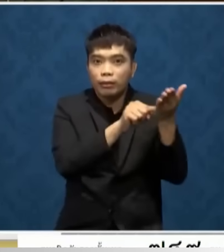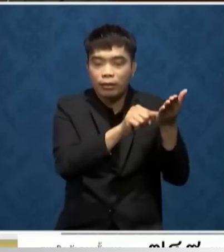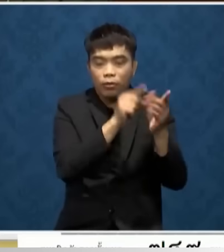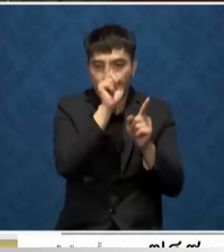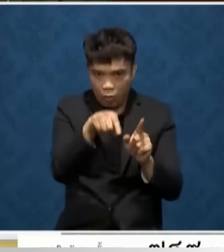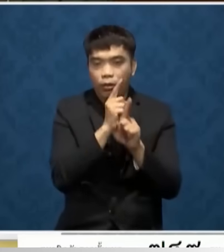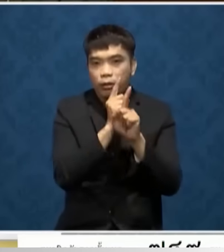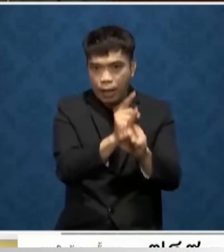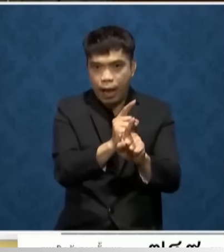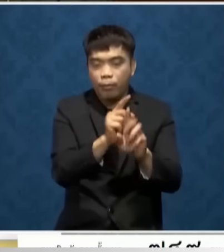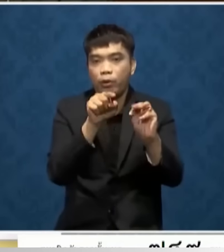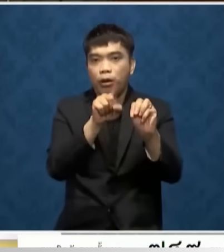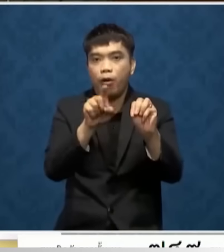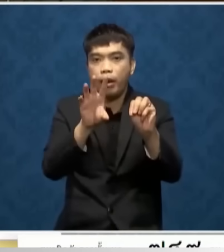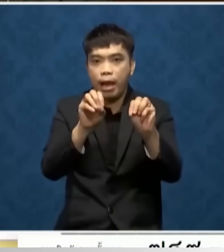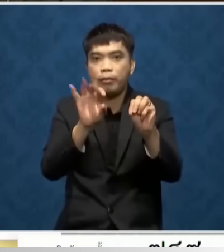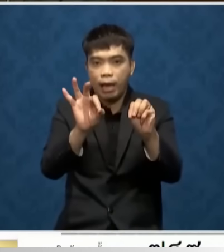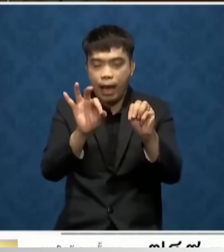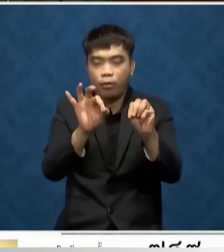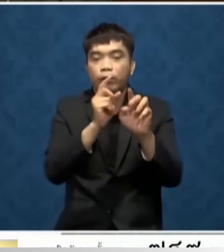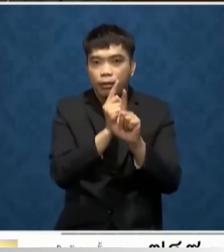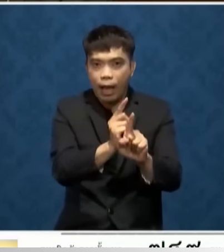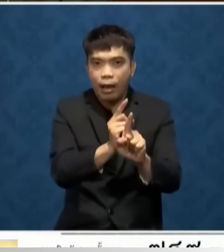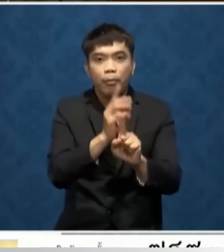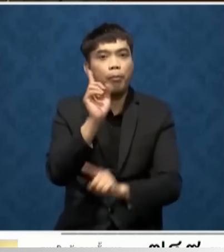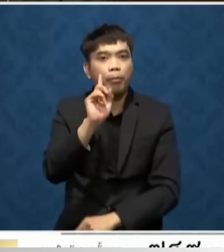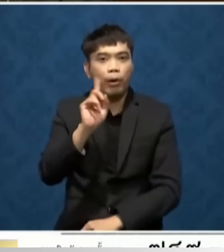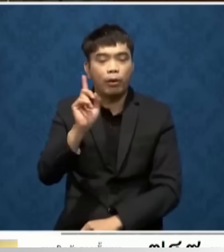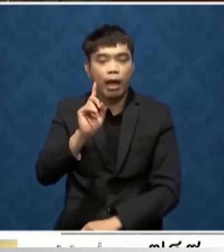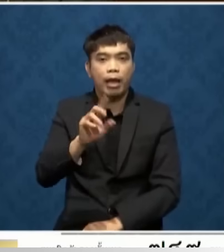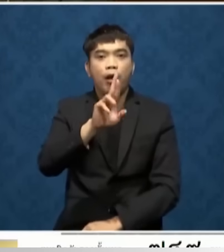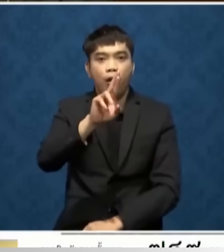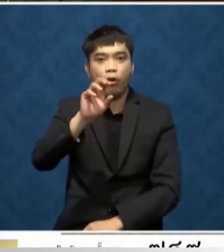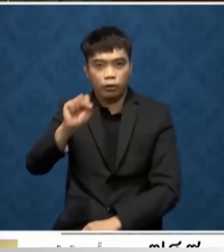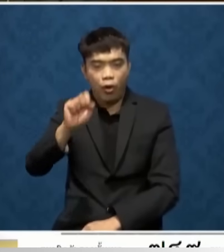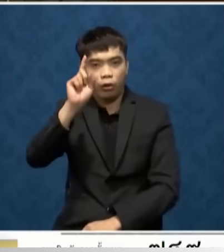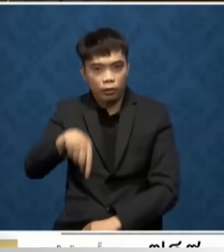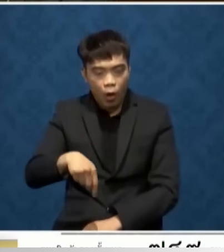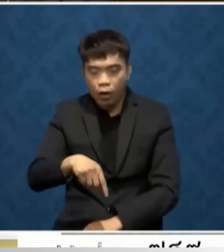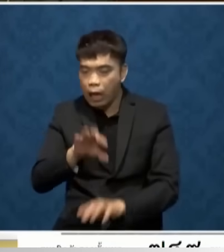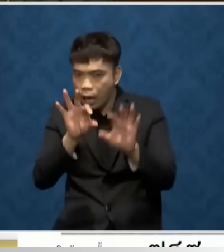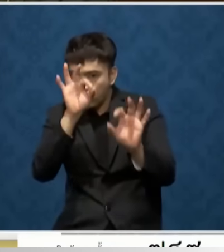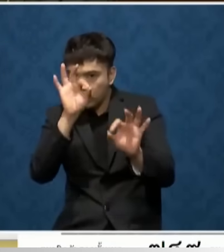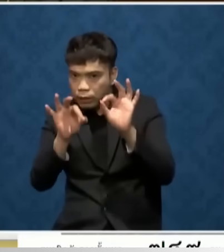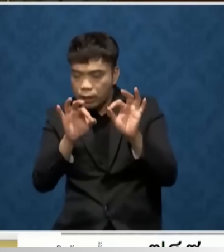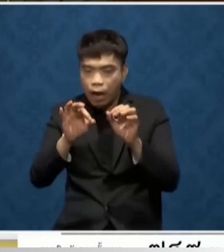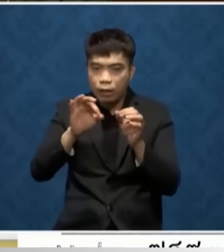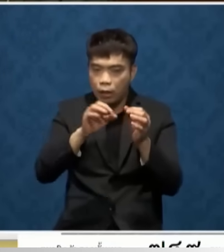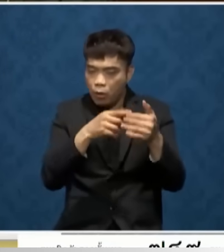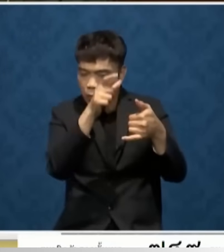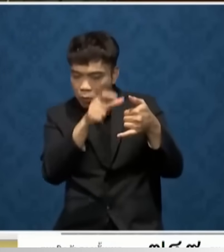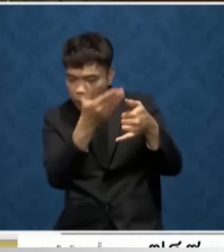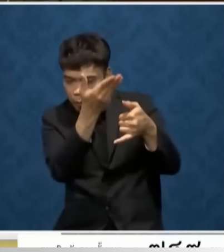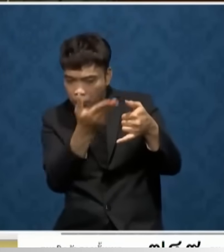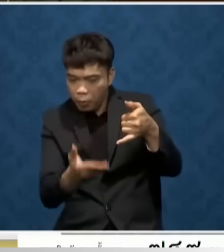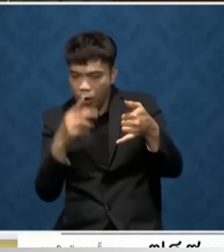ของมาตรา159ที่บัญญัติให้สภาแห่งนี้ต้องพิจารณาให้ความเห็นชอบบุคคลซึ่งสมควร